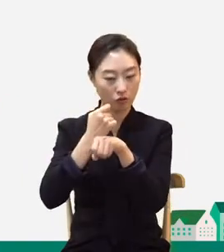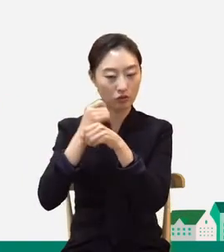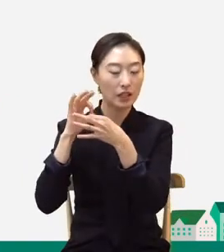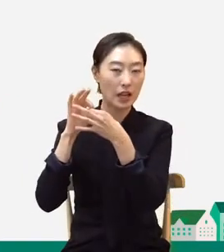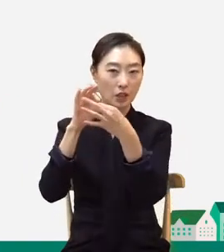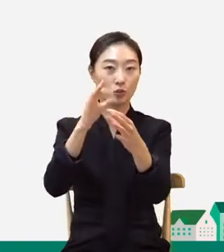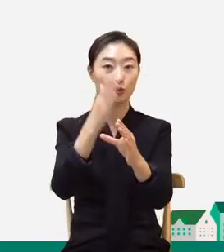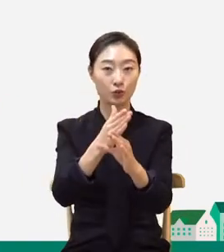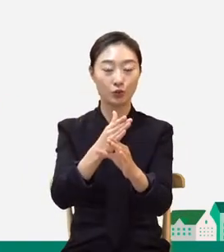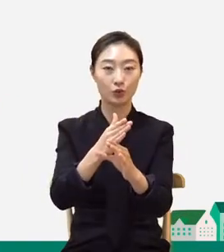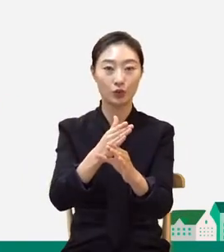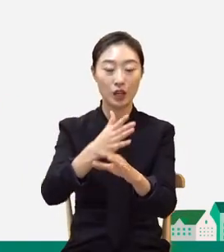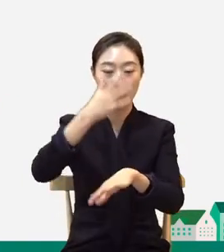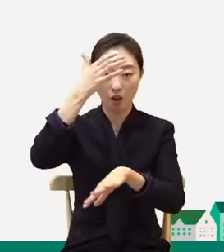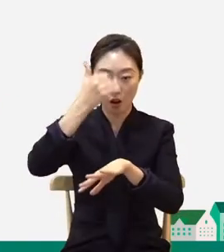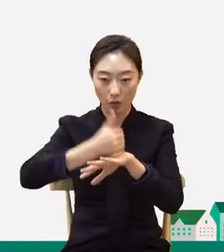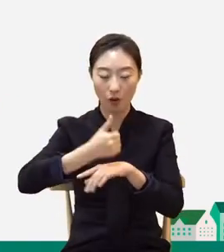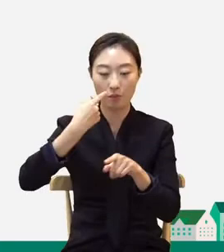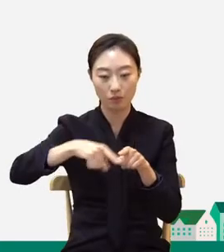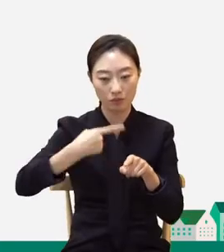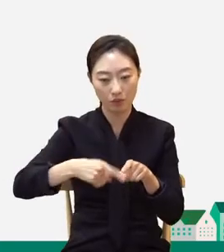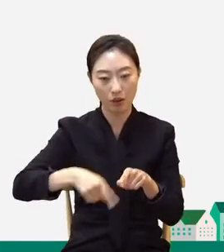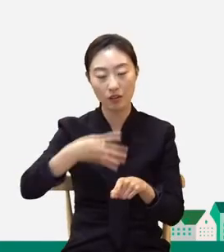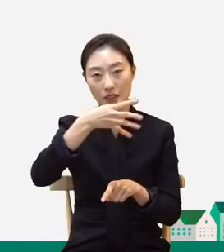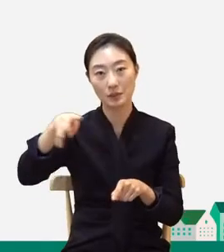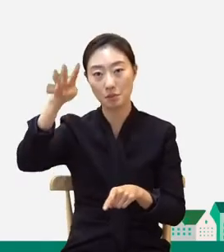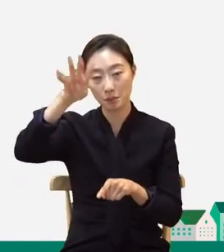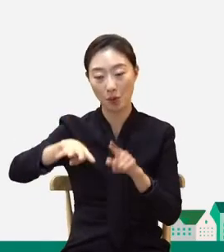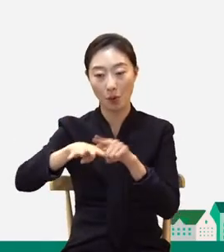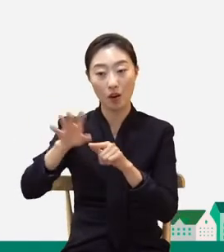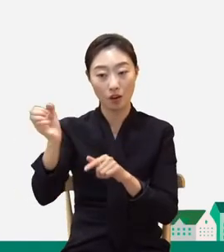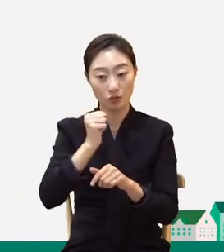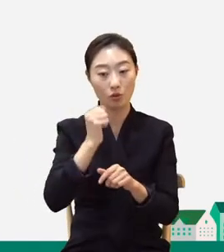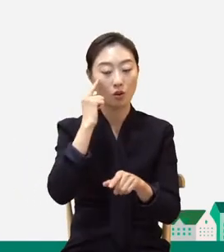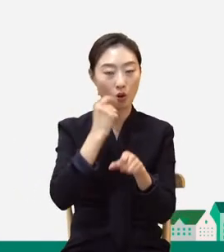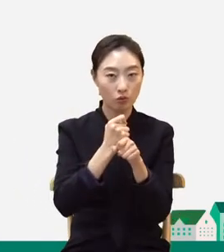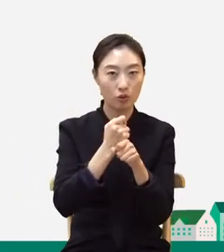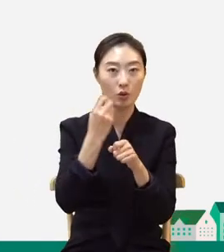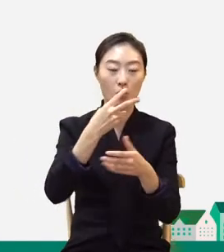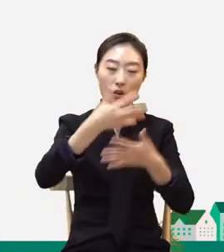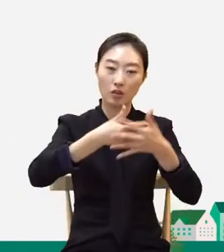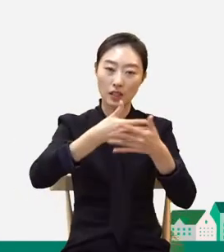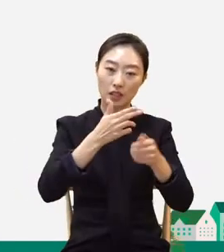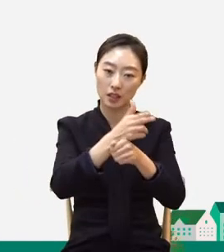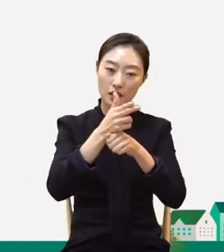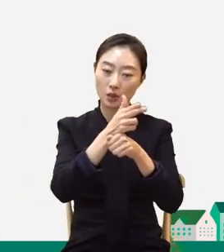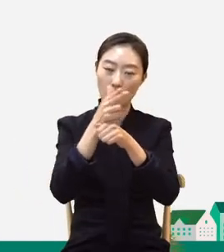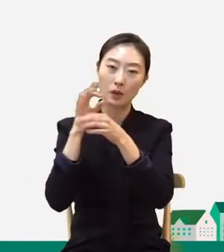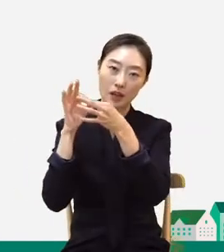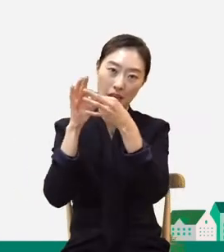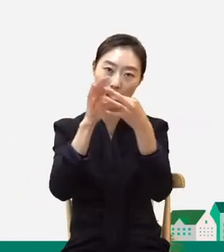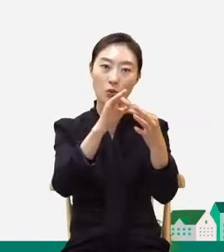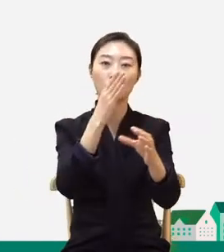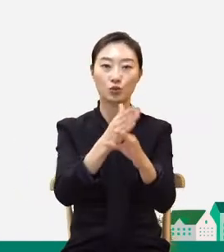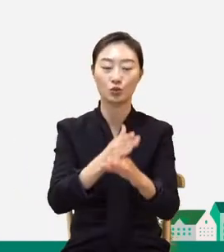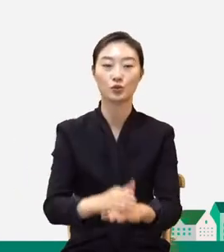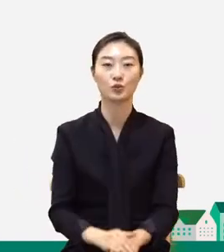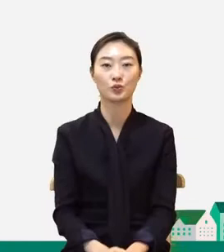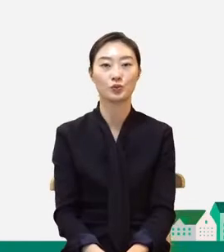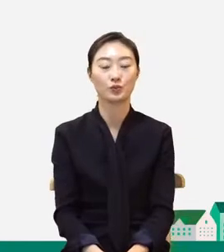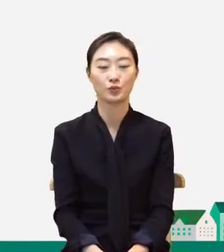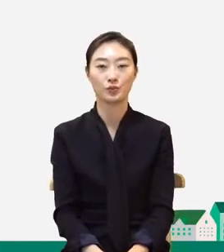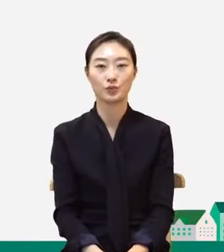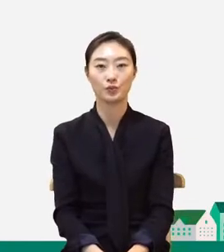하고 있고요. 성과 분석과 관련된 지표를 가지고 연구도 하고 영상 기록 작업도 계속 지금 진행을 하고 있는 과정에